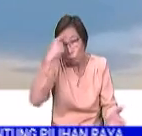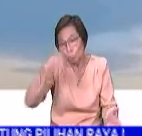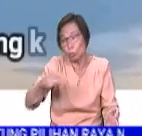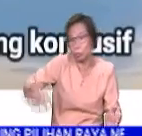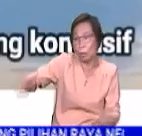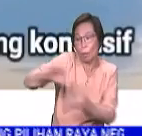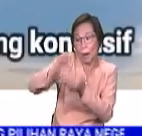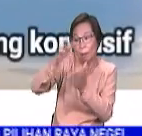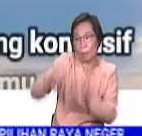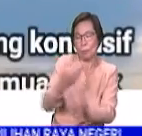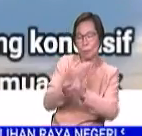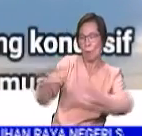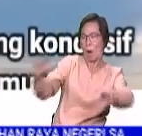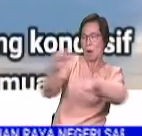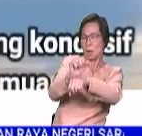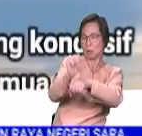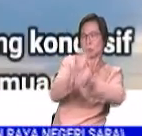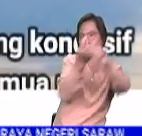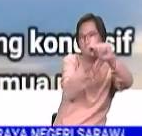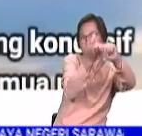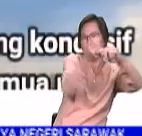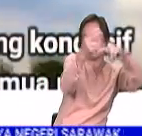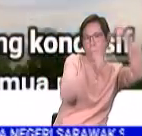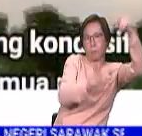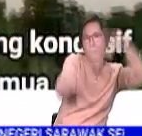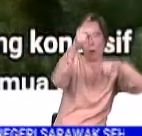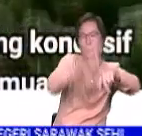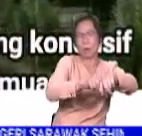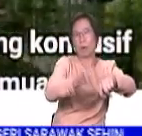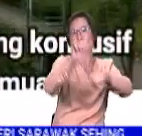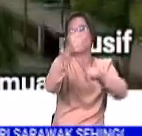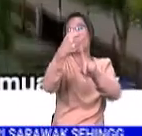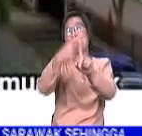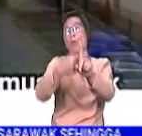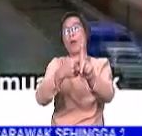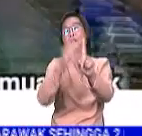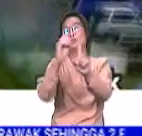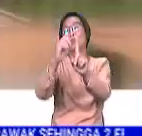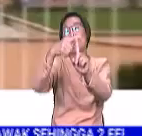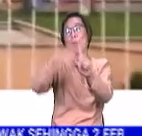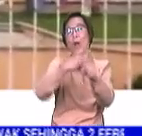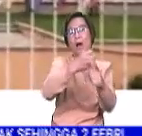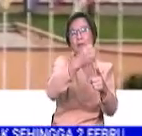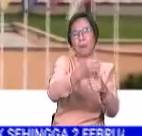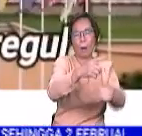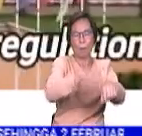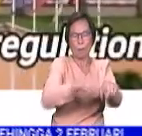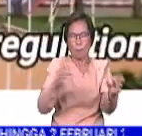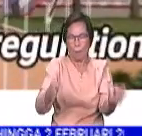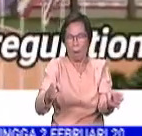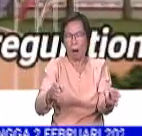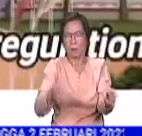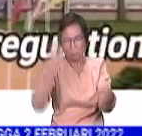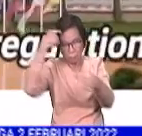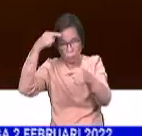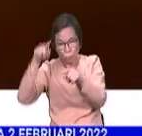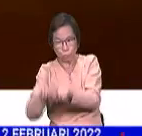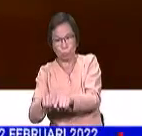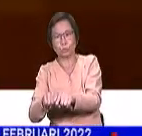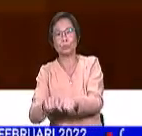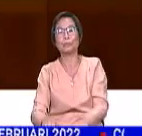mereka supaya menyiapkan kerja kerja pembinaan dalam tempo 10 bulan atau suatu tempoh yang dipersetujui